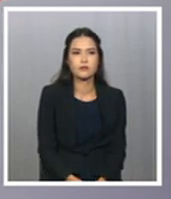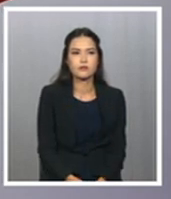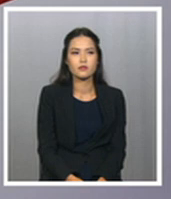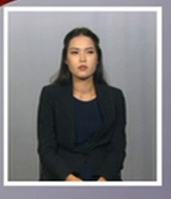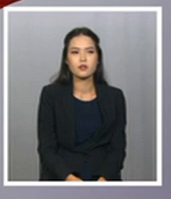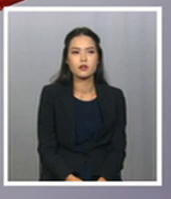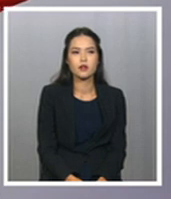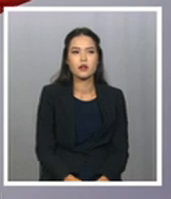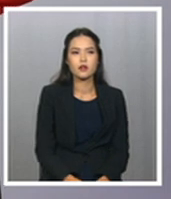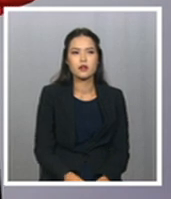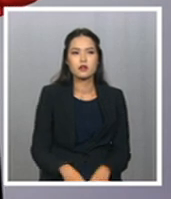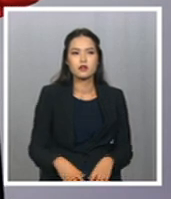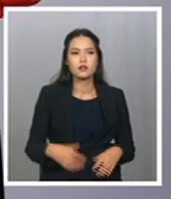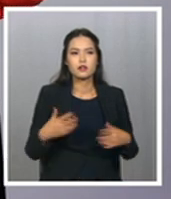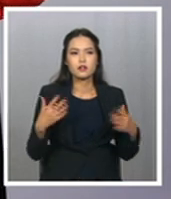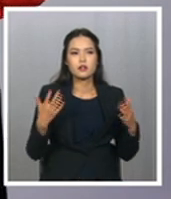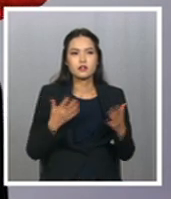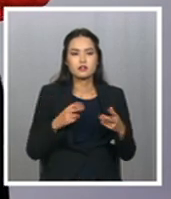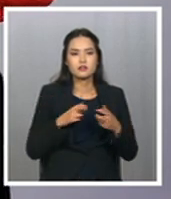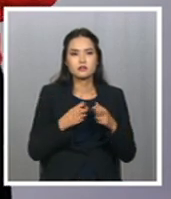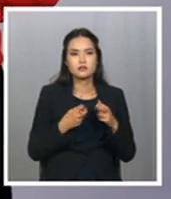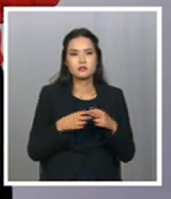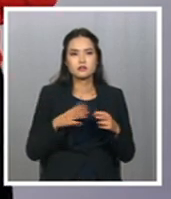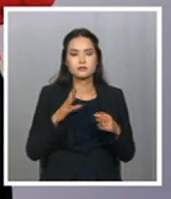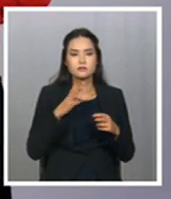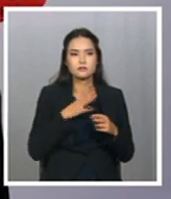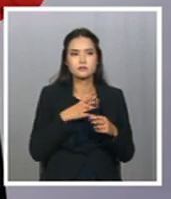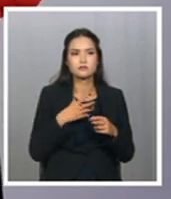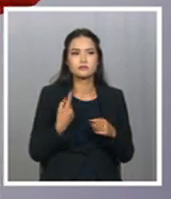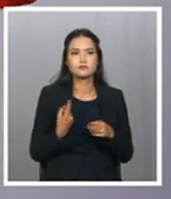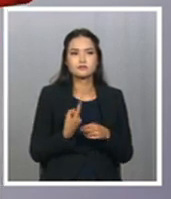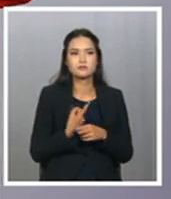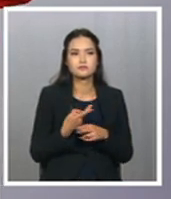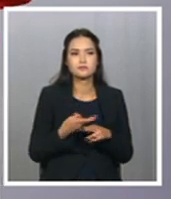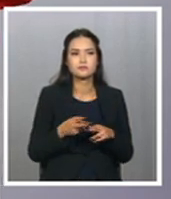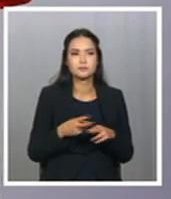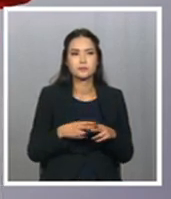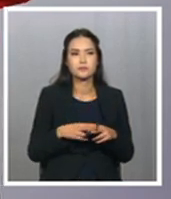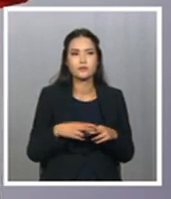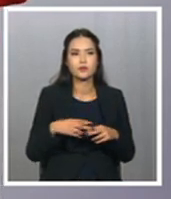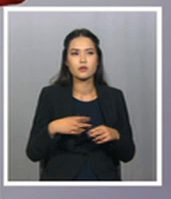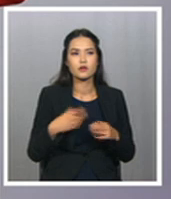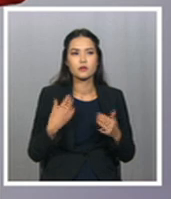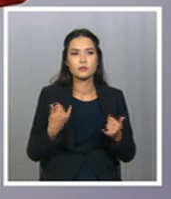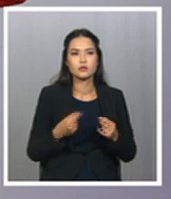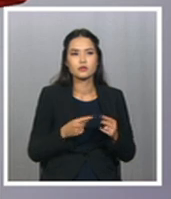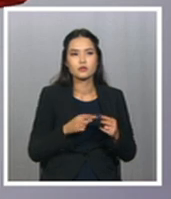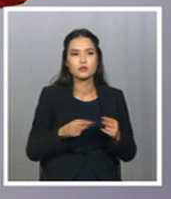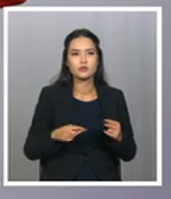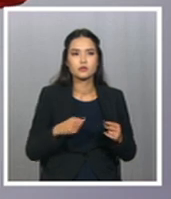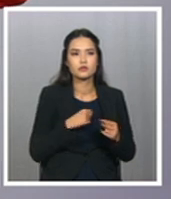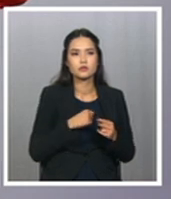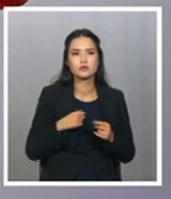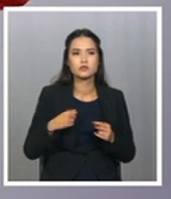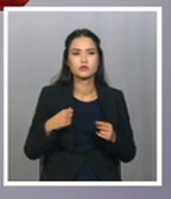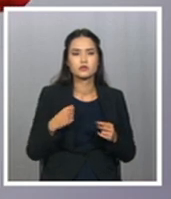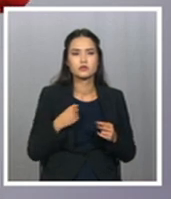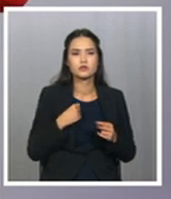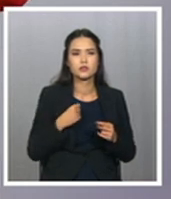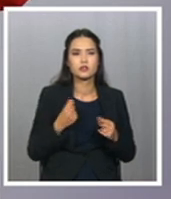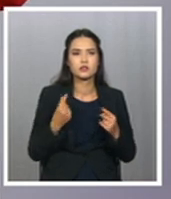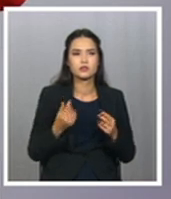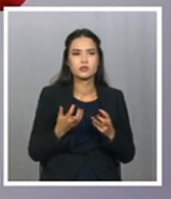Қандай ғаламдық мәселелер берілген? Алғашқы үзіндіде бүгінгі күннің ең өзекті мәселелердің бірі боп